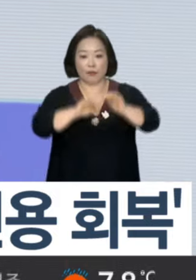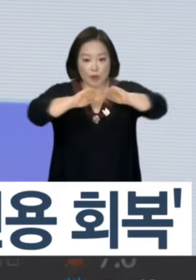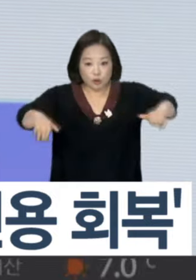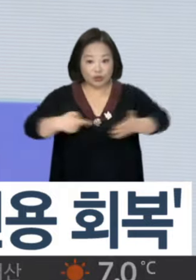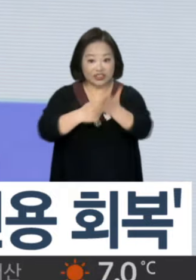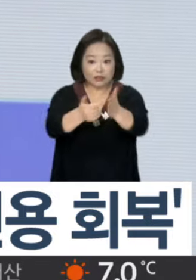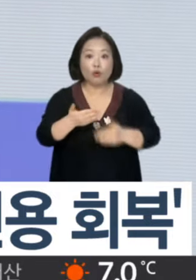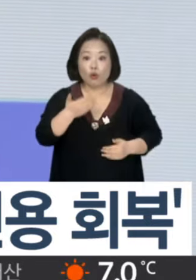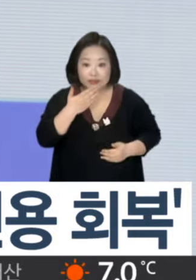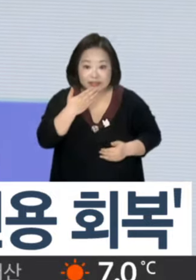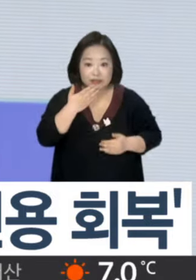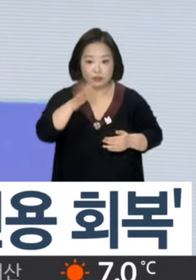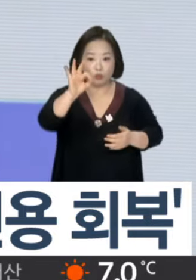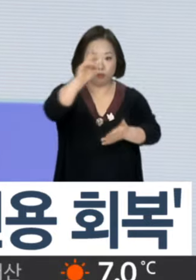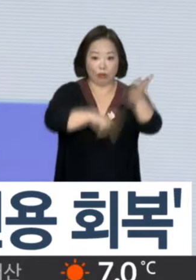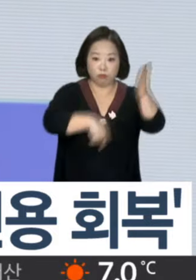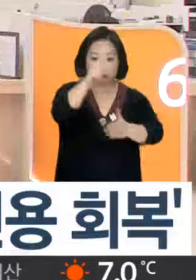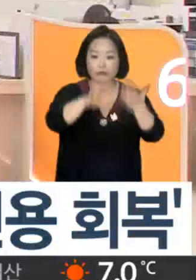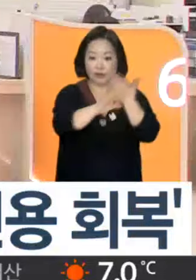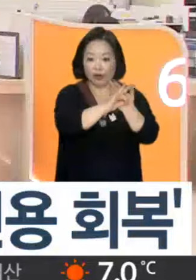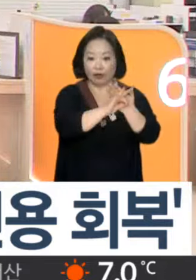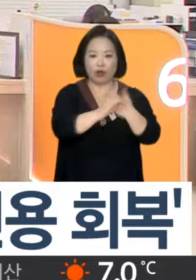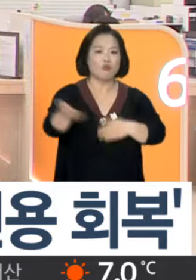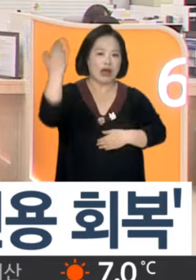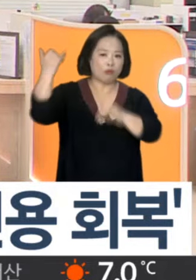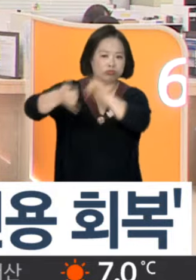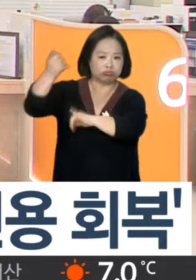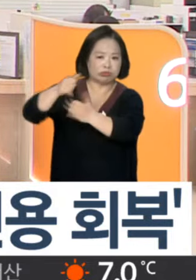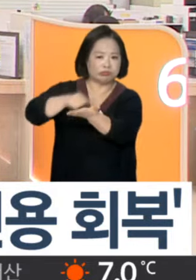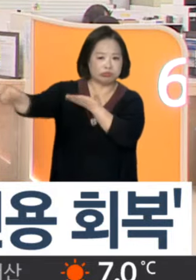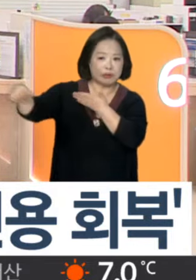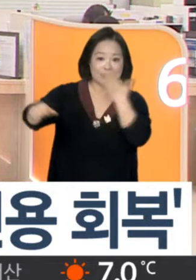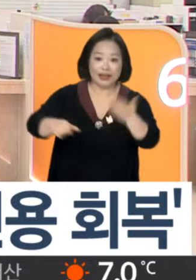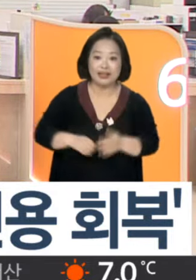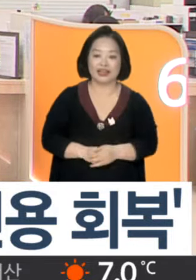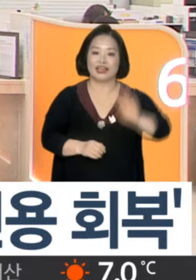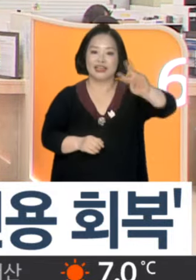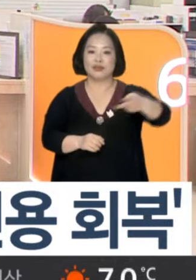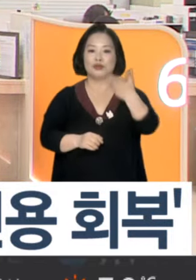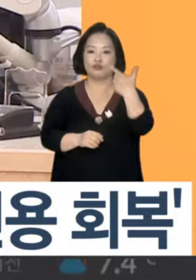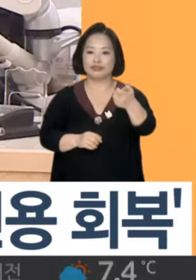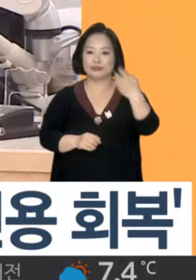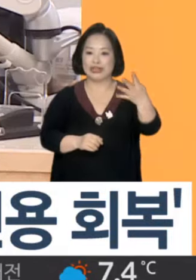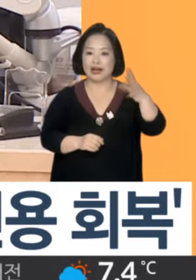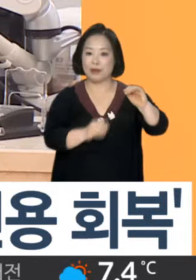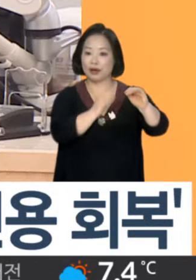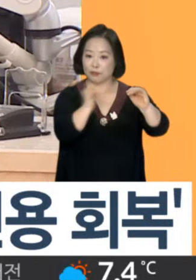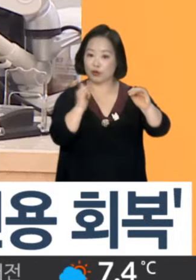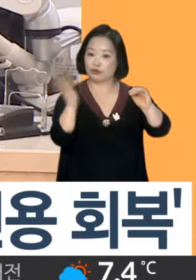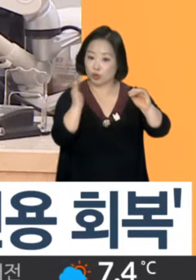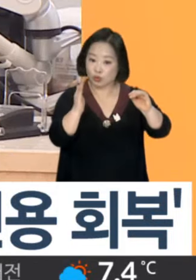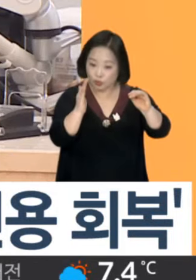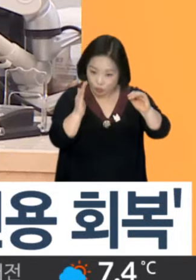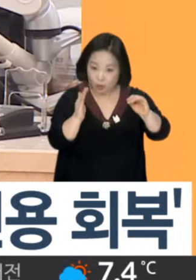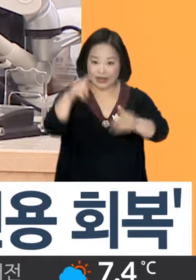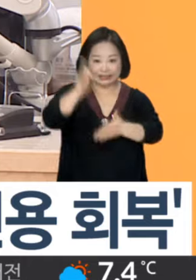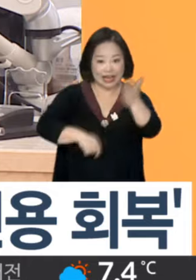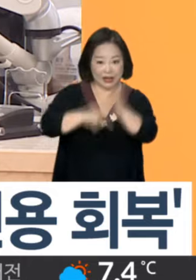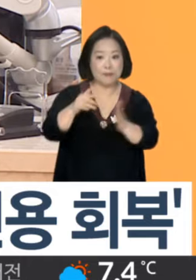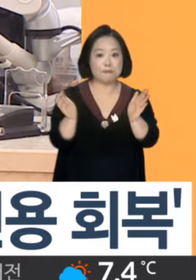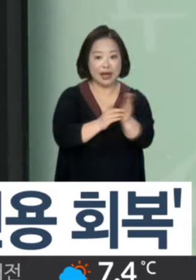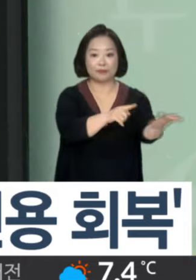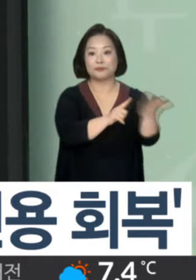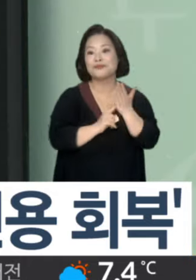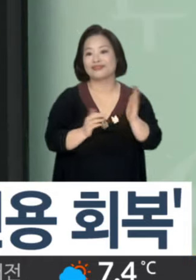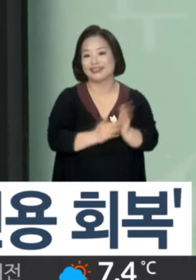없이 연체 기록이 자동 삭제됩니다. 지난달 기준 개인 264만 명이 이미 연체액을 전액